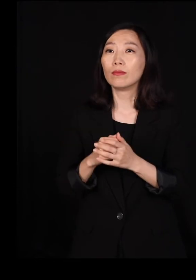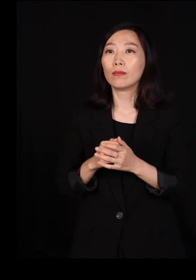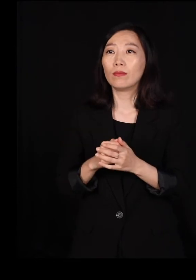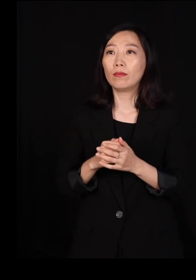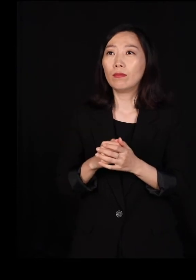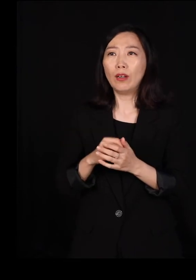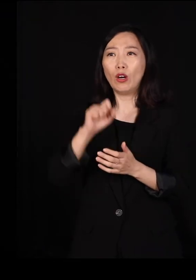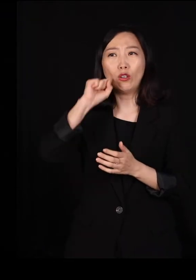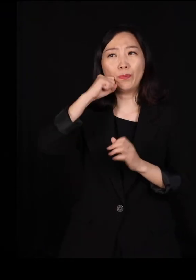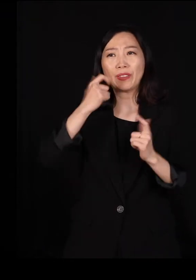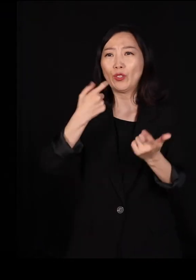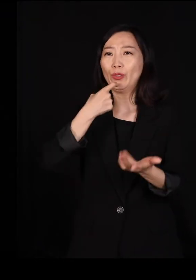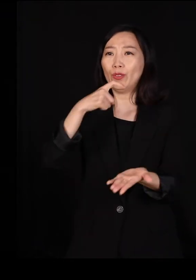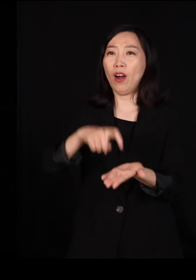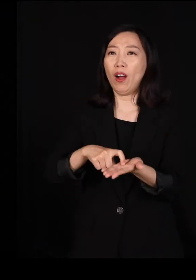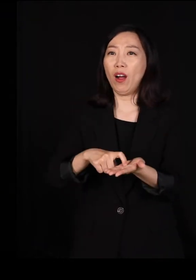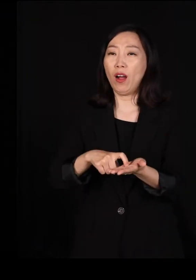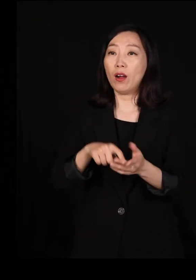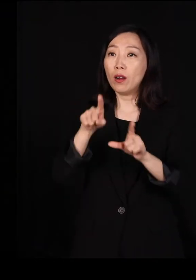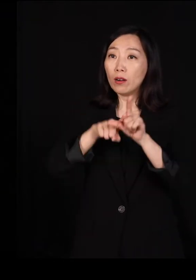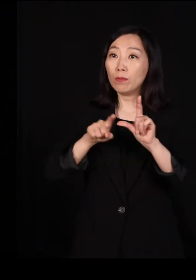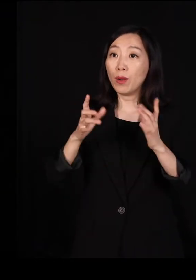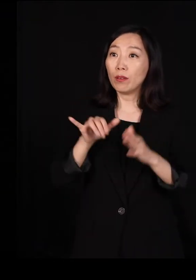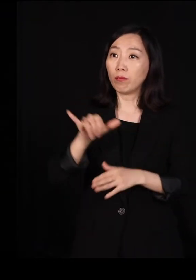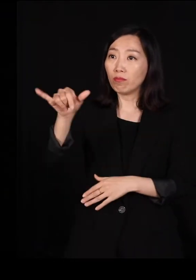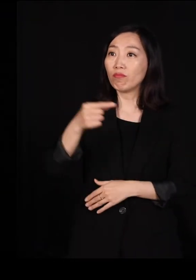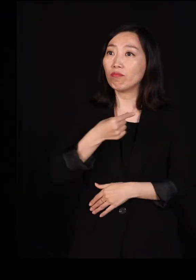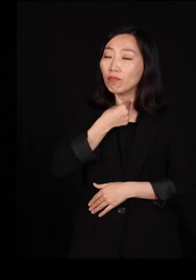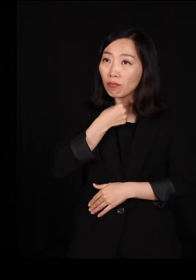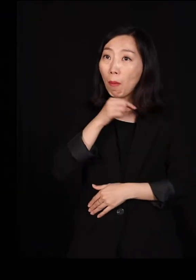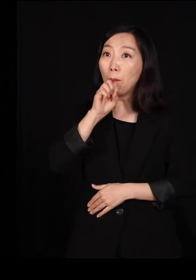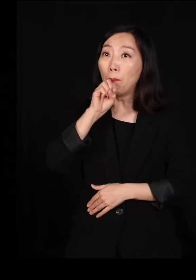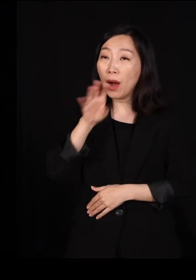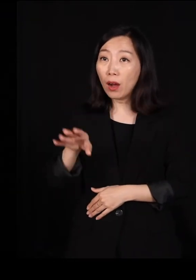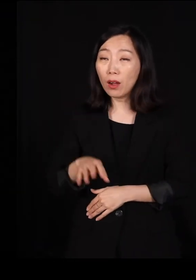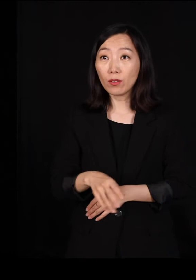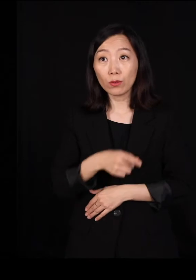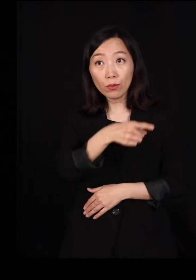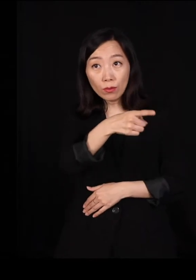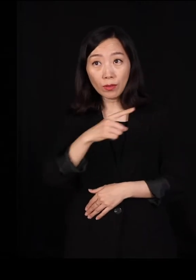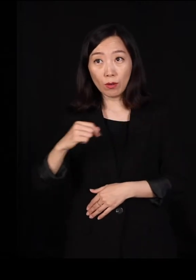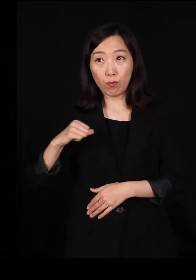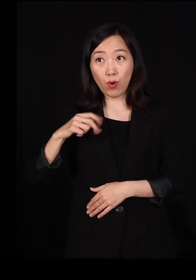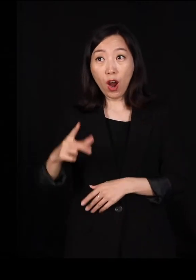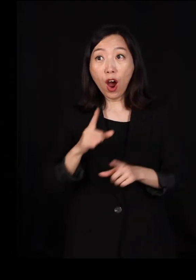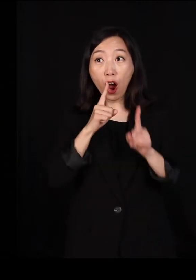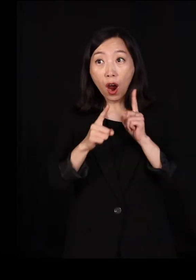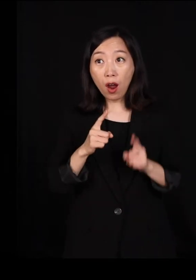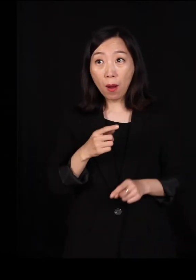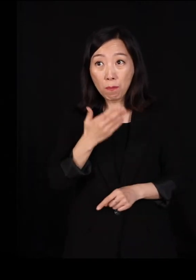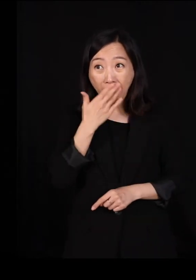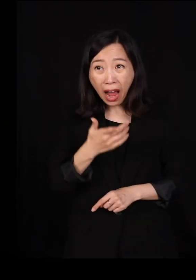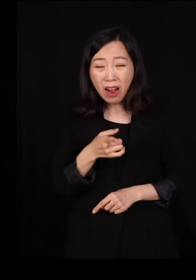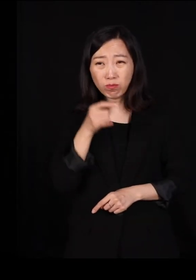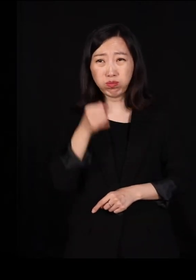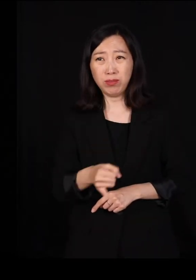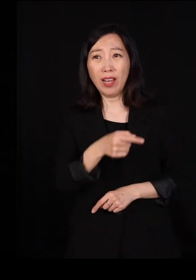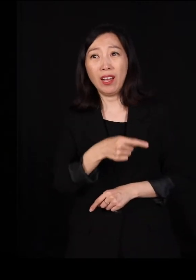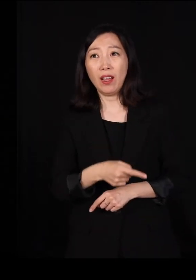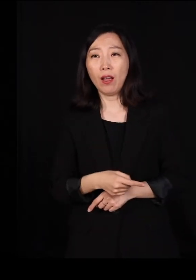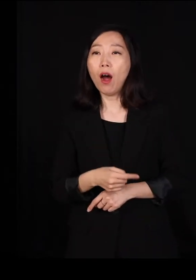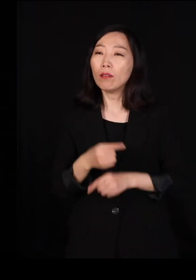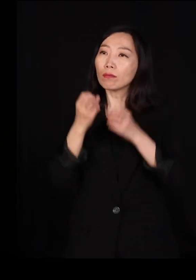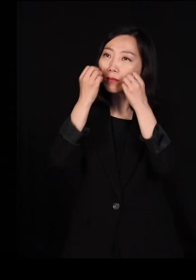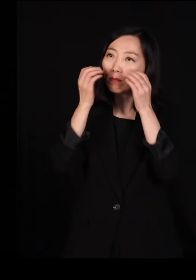쉬워요. 뭐 브라질에 가고 싶다 이렇게 얘기했더니 너 포르투갈어 할 줄 모르잖아. 그것도 새로 처음부터 배워야 되잖아 라는 말을